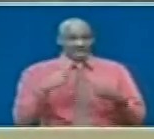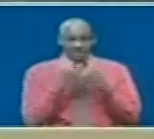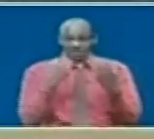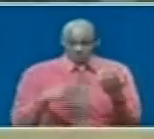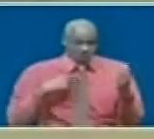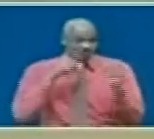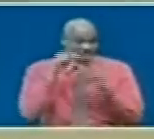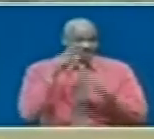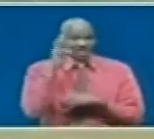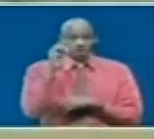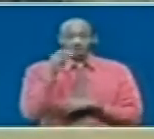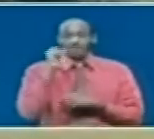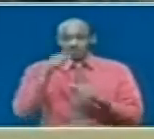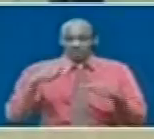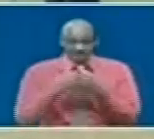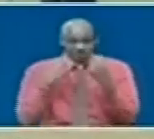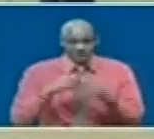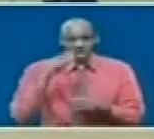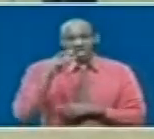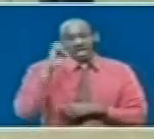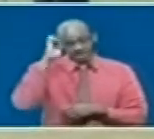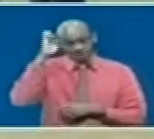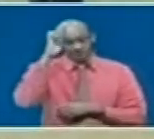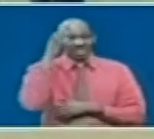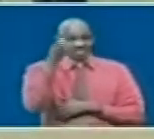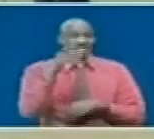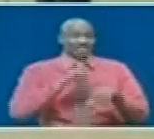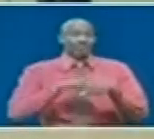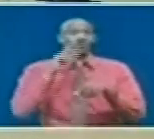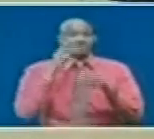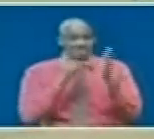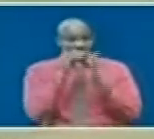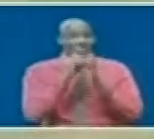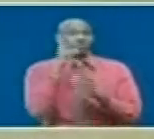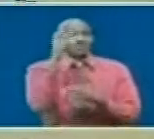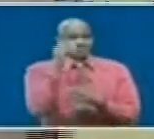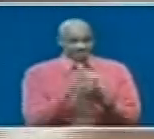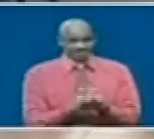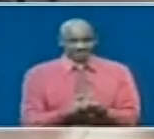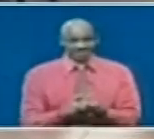Safaricom utachezwa katika kaunti ya Uasin Gishu mjini Eldoret tarehe 20 mwezi huu.